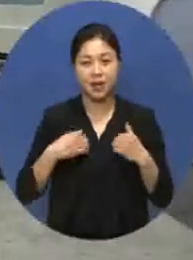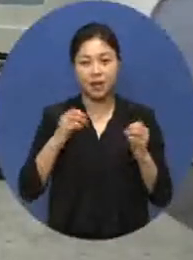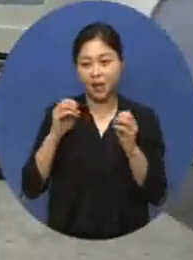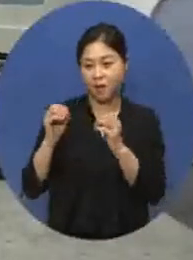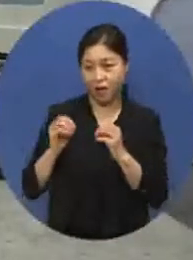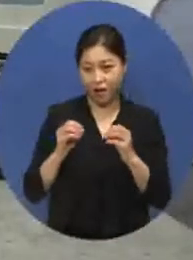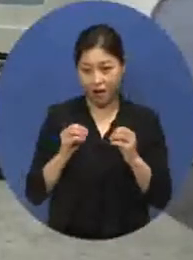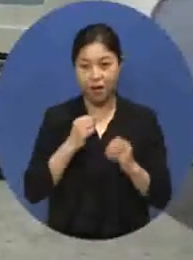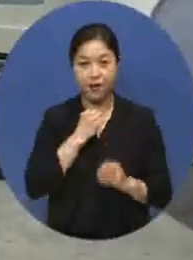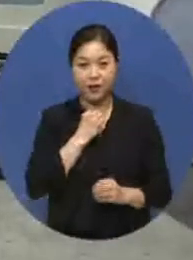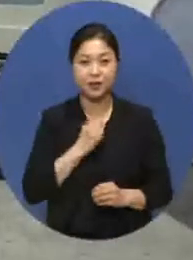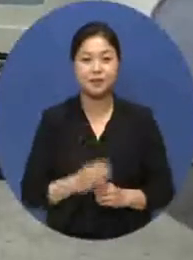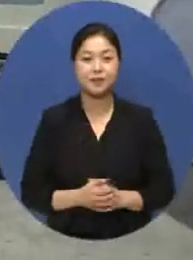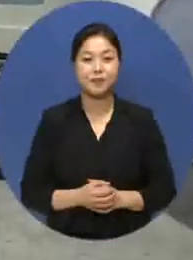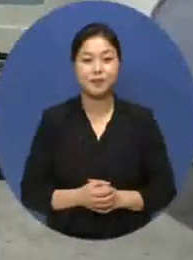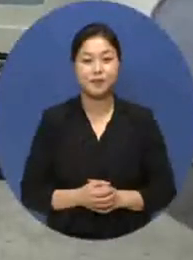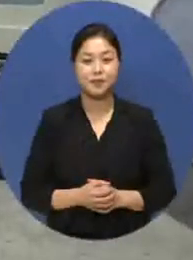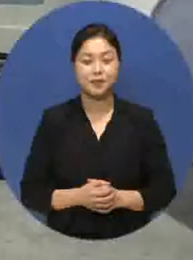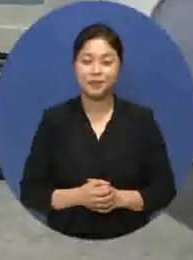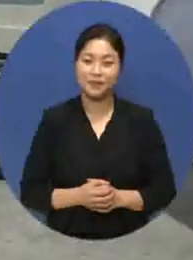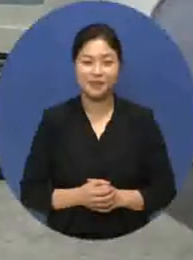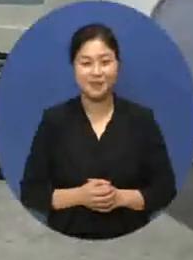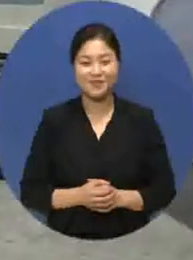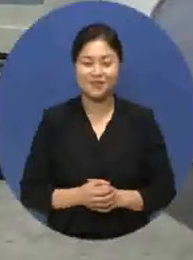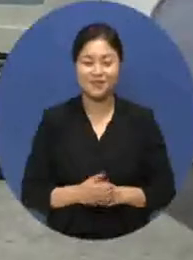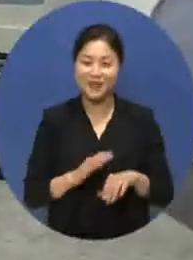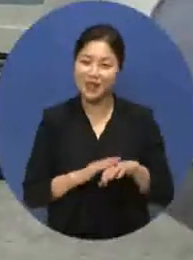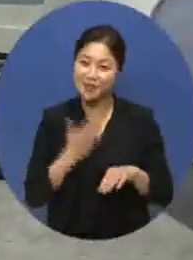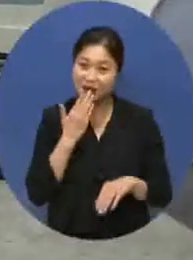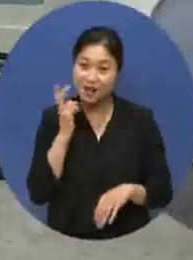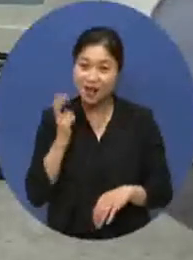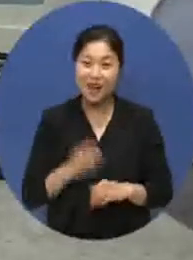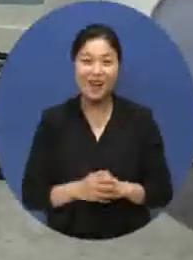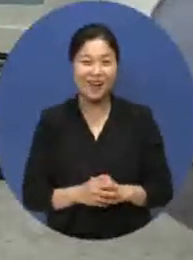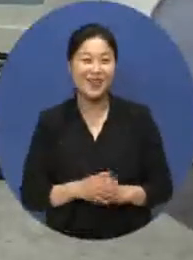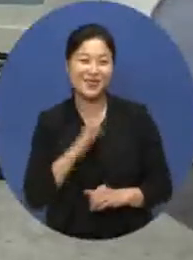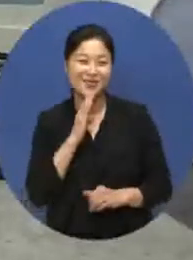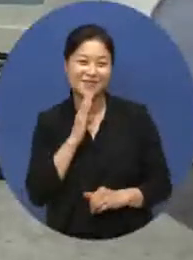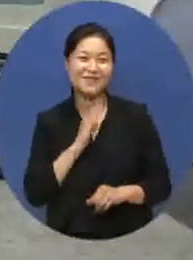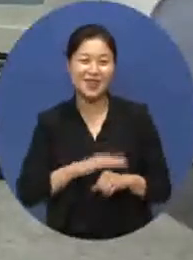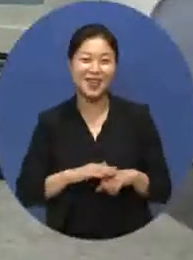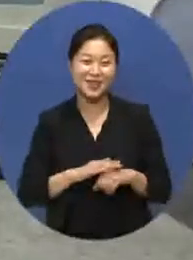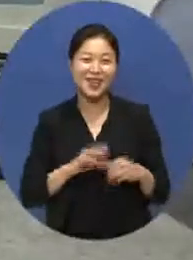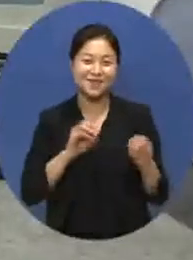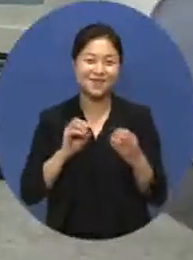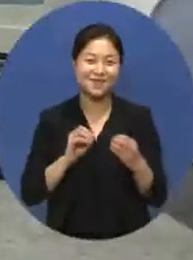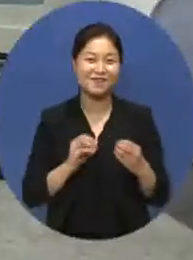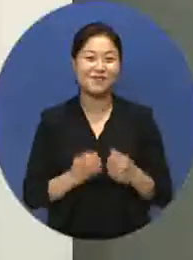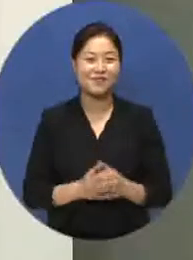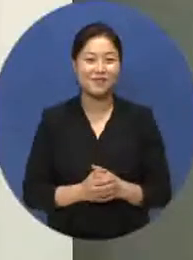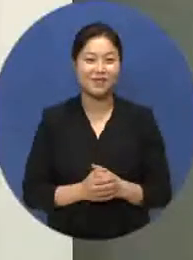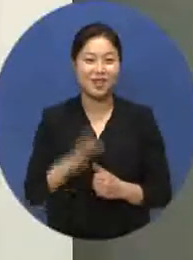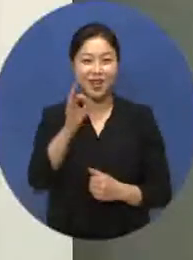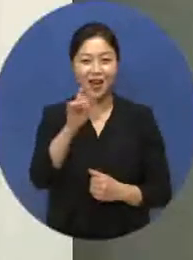얘기가 이루어져야 하는데 예. 어떨지 모르겠습니다. 잘 되겠습니다. 예,